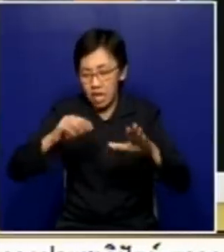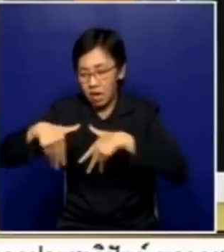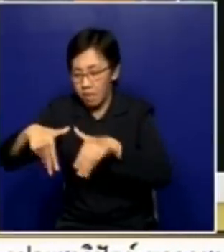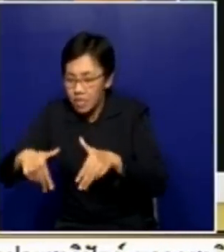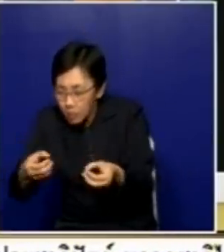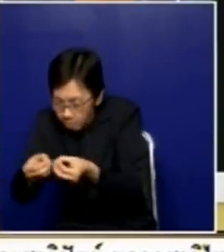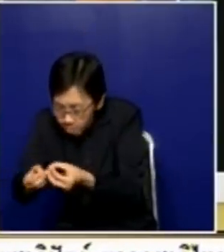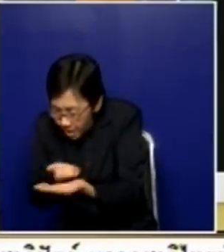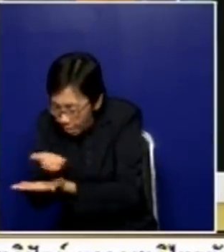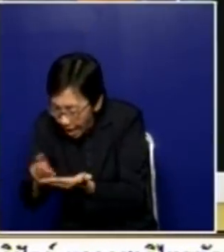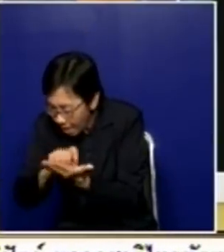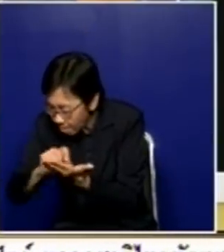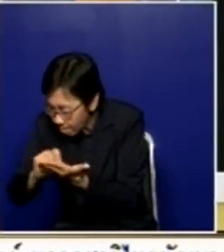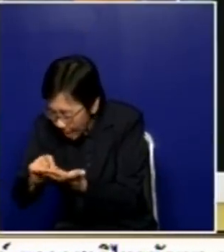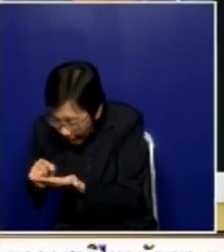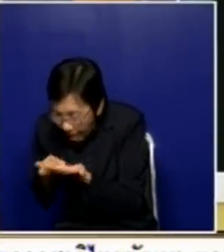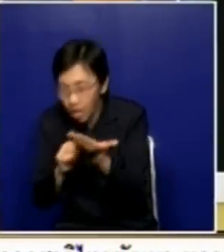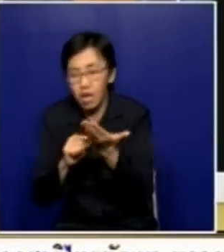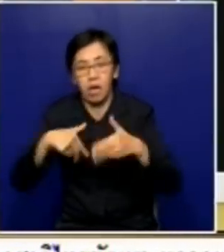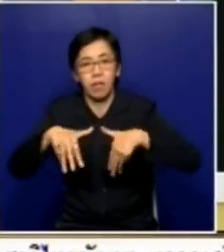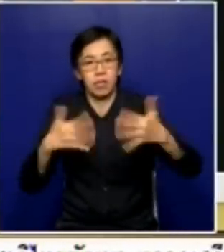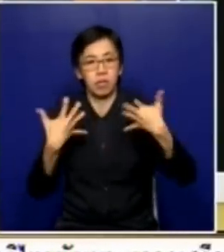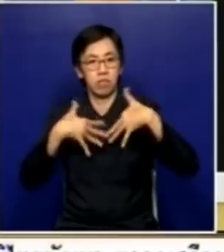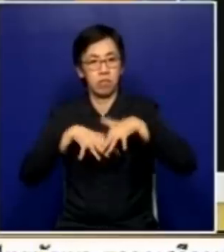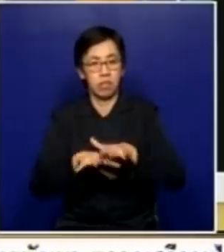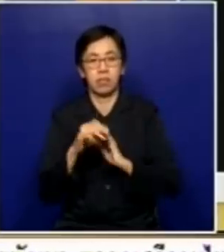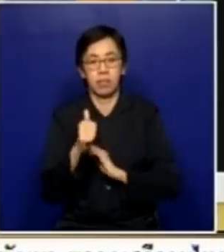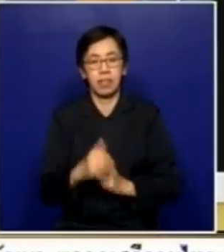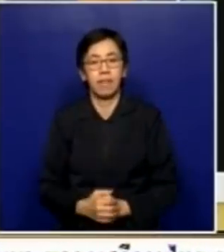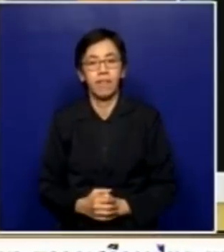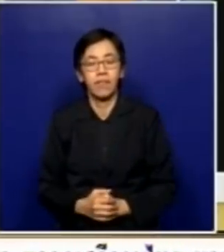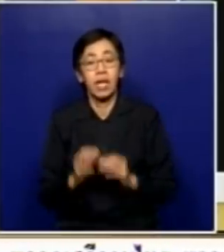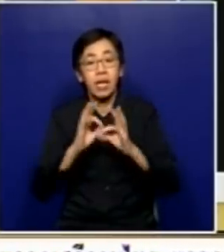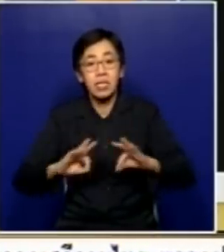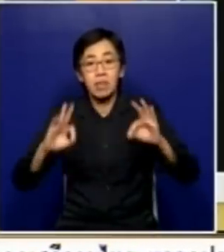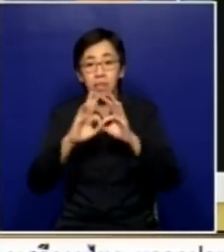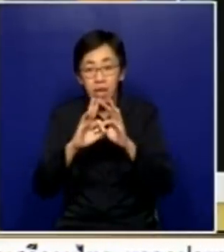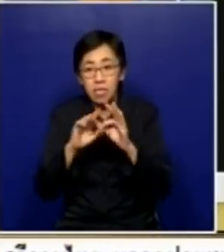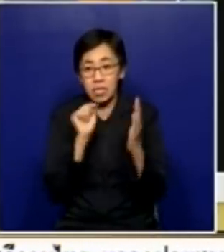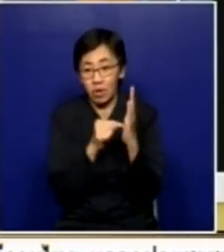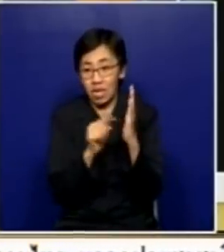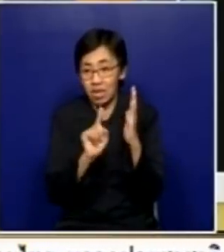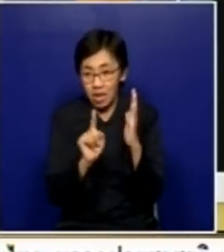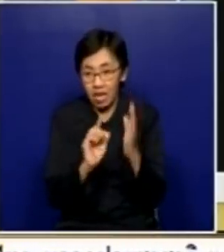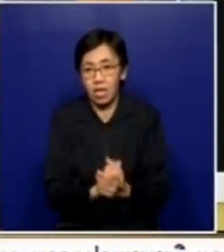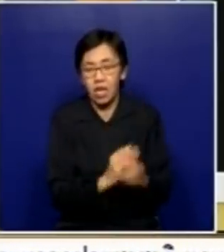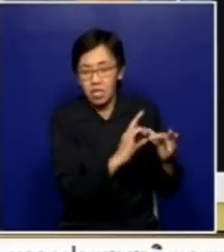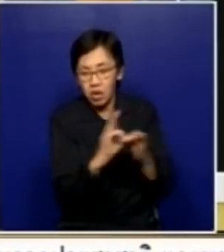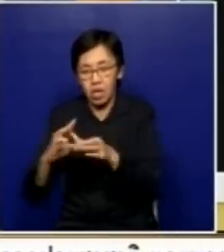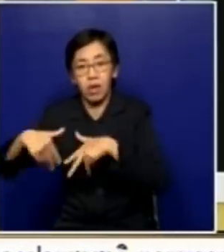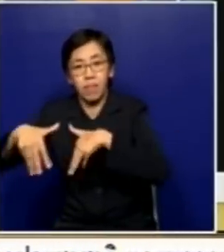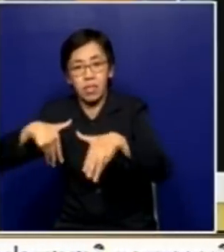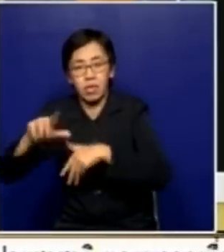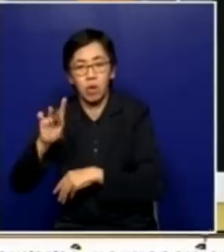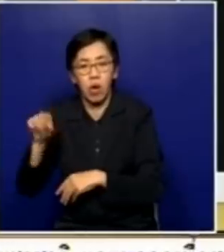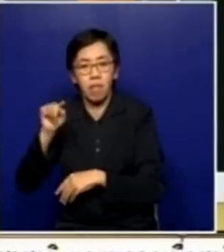ดยประชาชมีส่วร่วมได้อย่างน้อยทสุดการยกร่างกต้องทำโดยคนที่มีที่มายึดโยงกัประชาชน100%